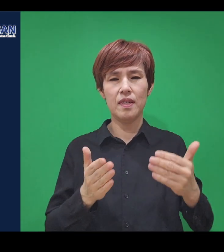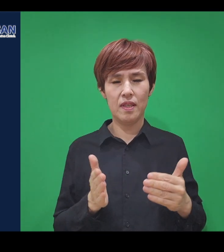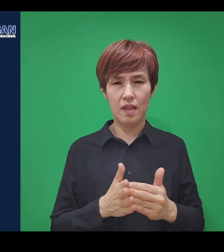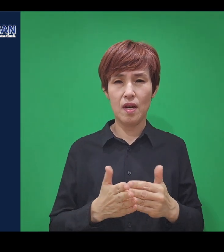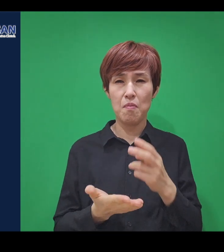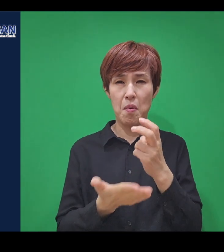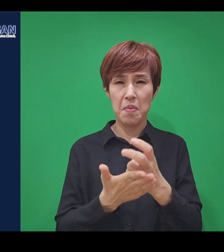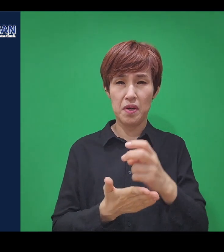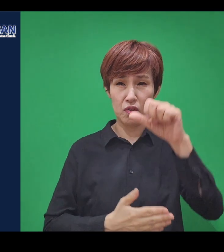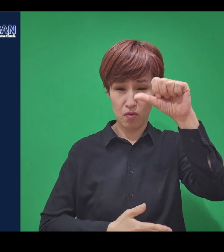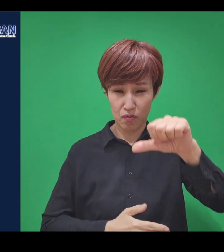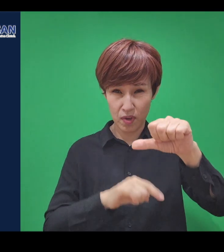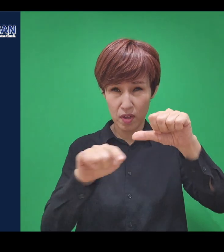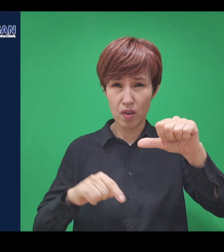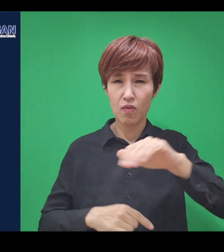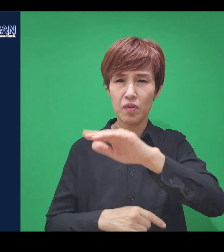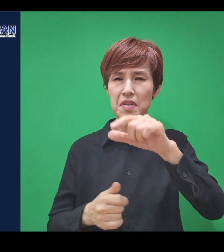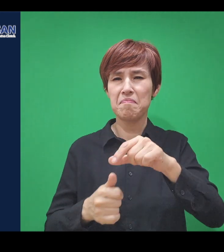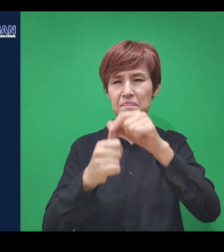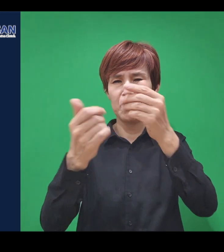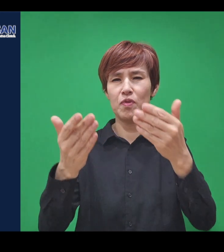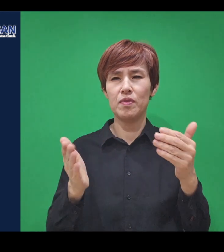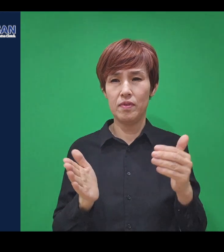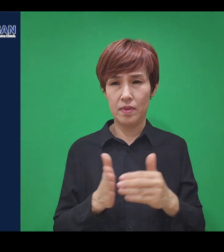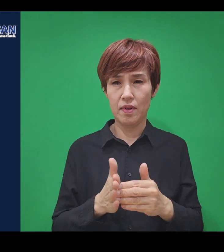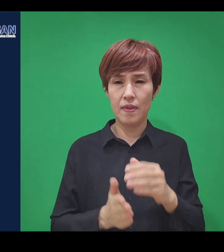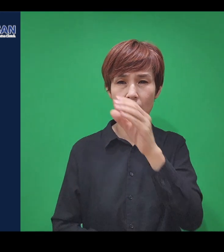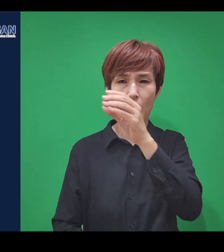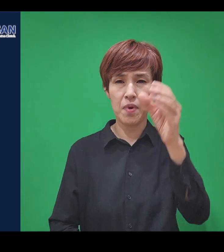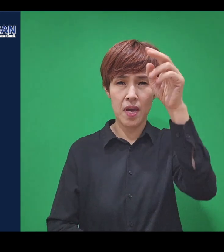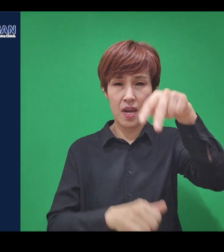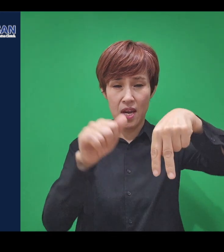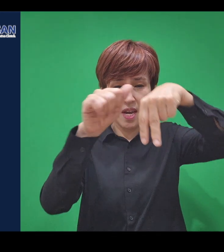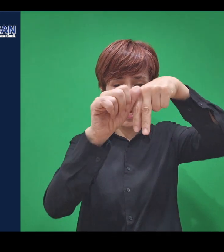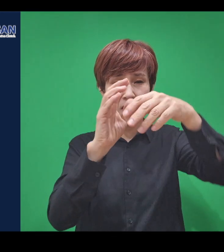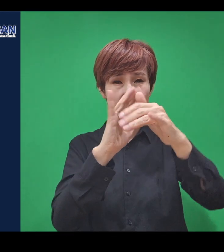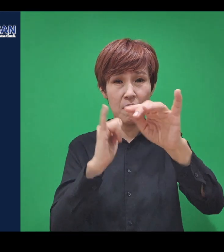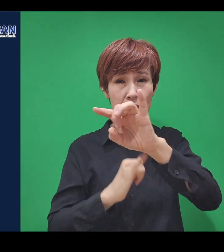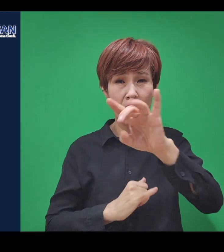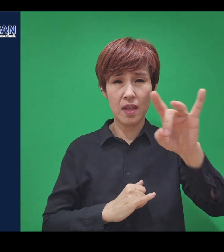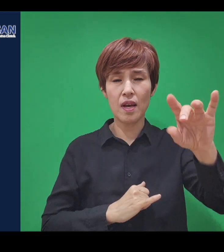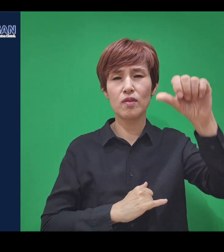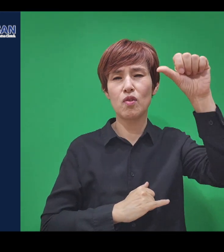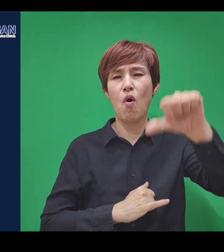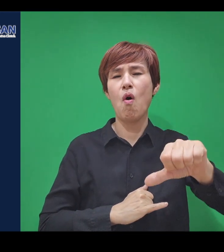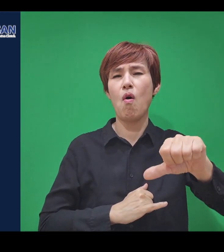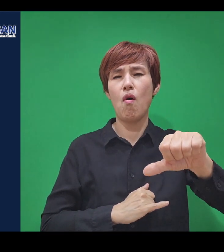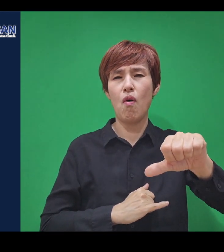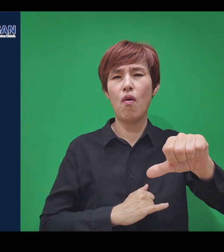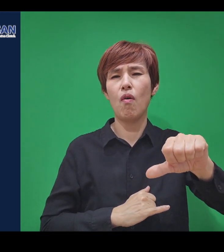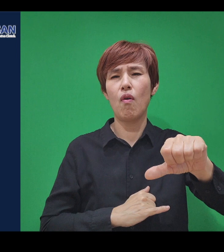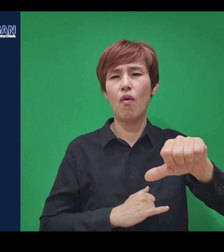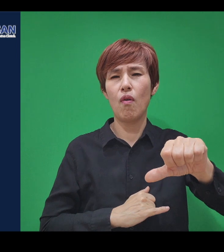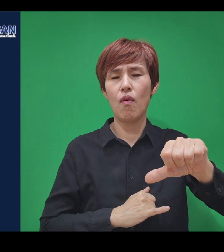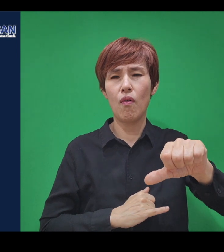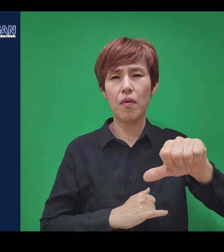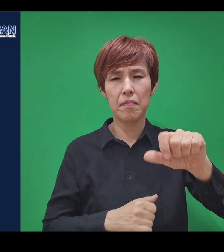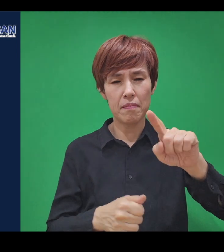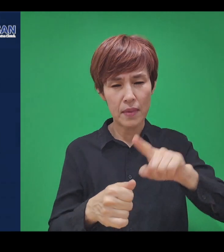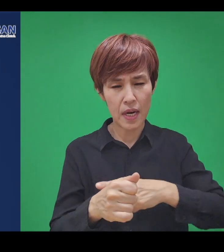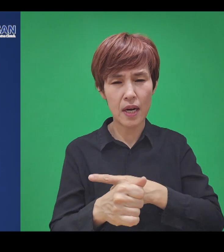우리를 속량하셨으니 기록된 바 나무에 달린 자마다 저주 아래에 있는 자라